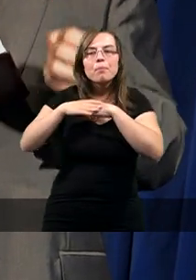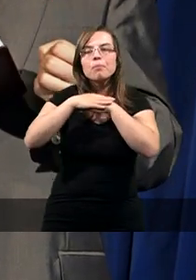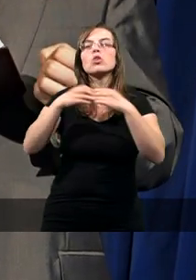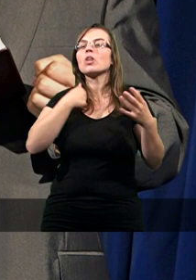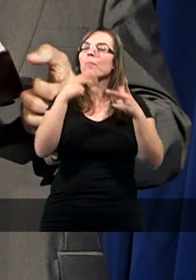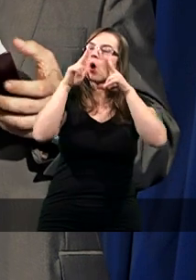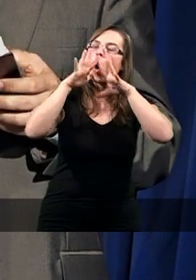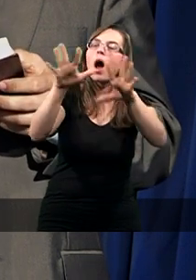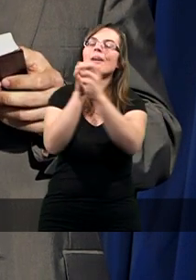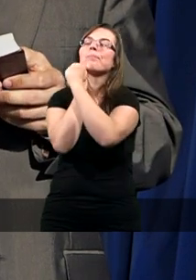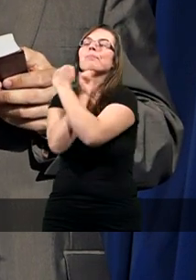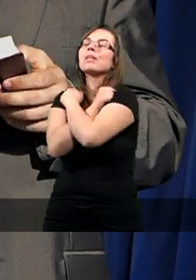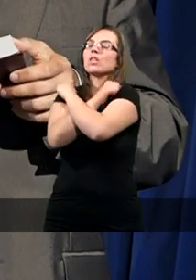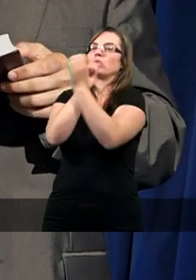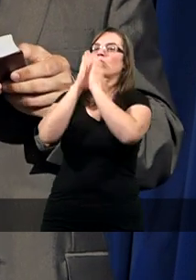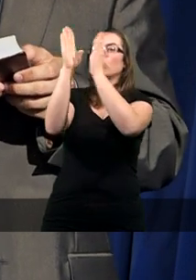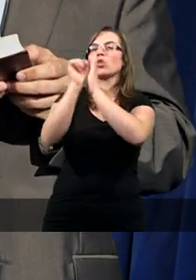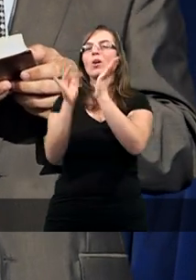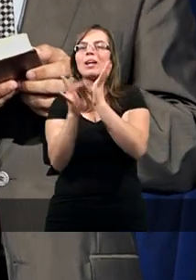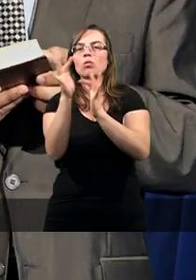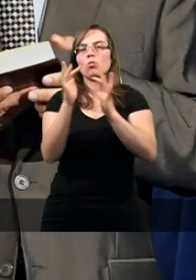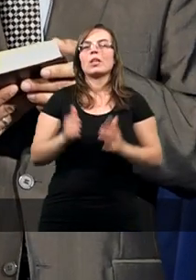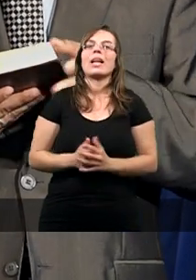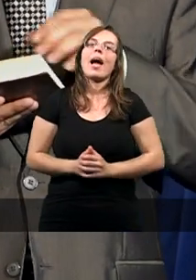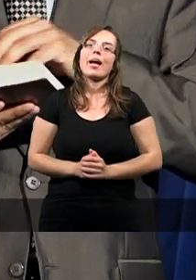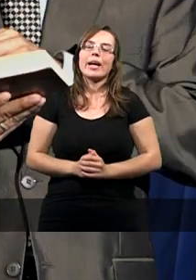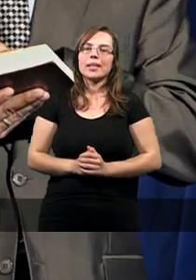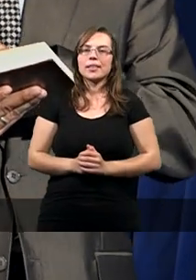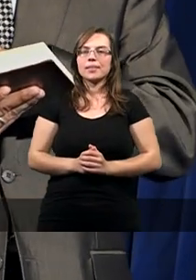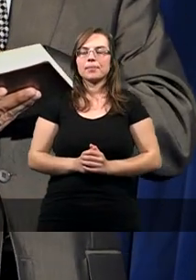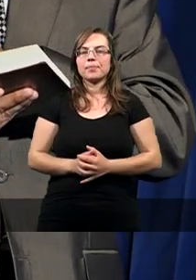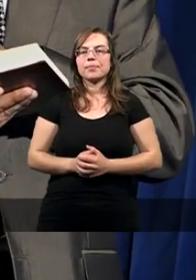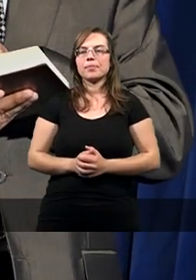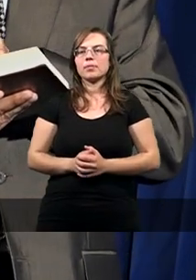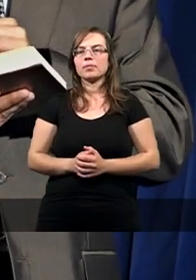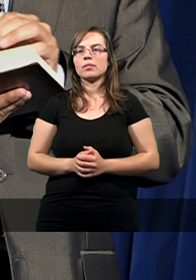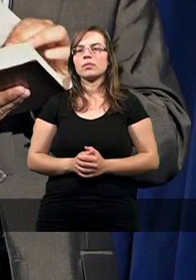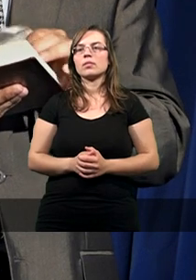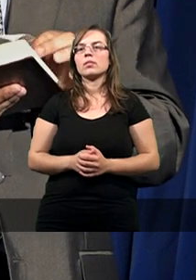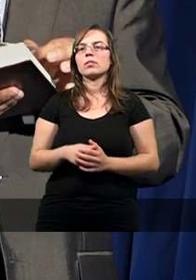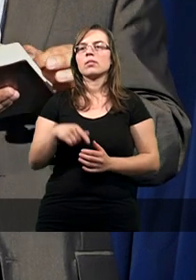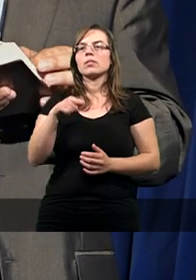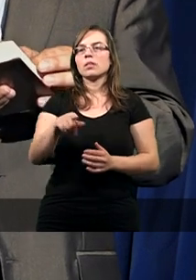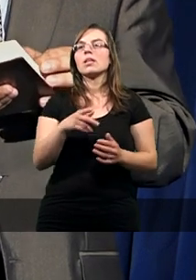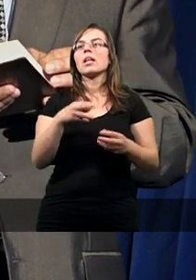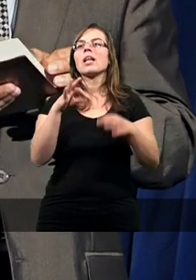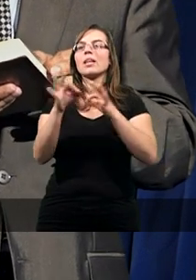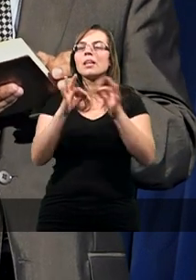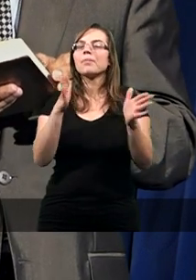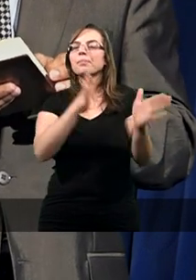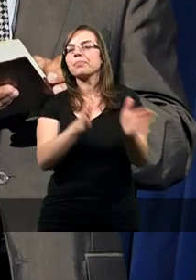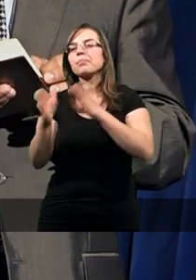ten sposób okazać swoją miłość. Let's go a little further in the story of Mary Magdalene. Przejdźmy nieco